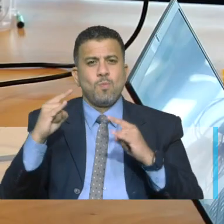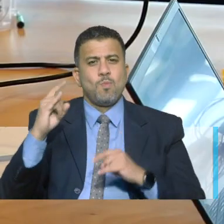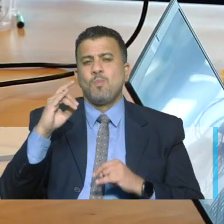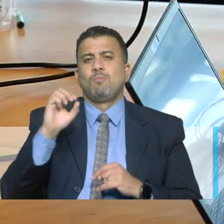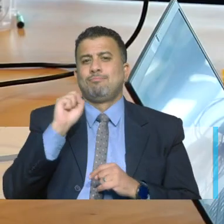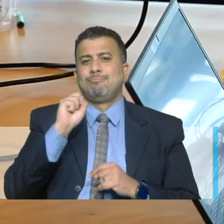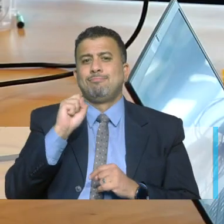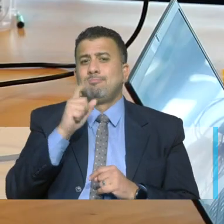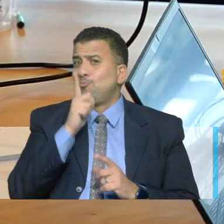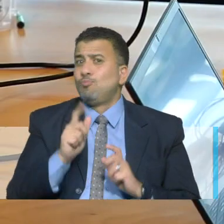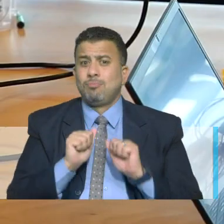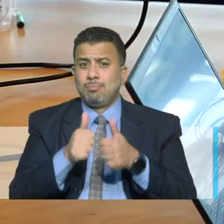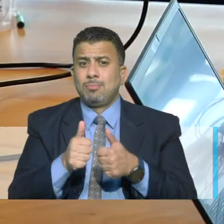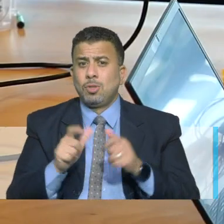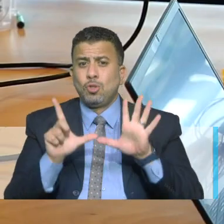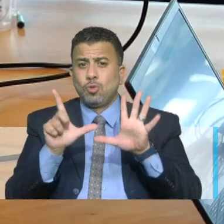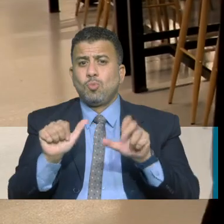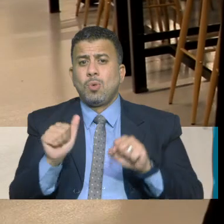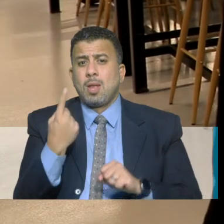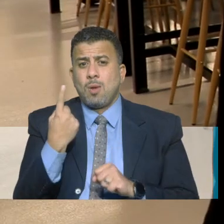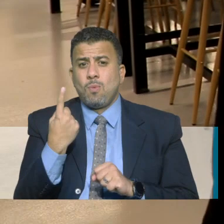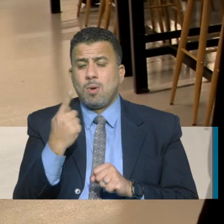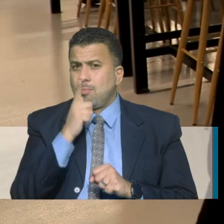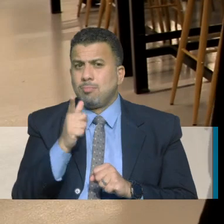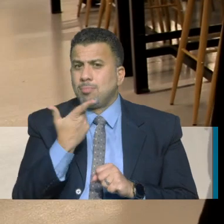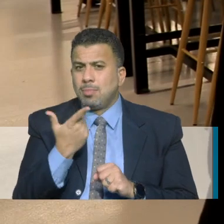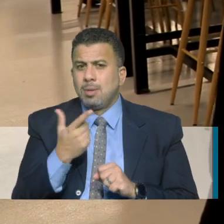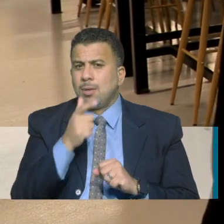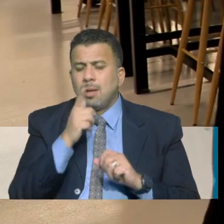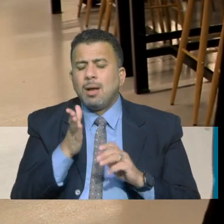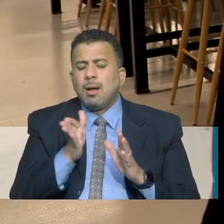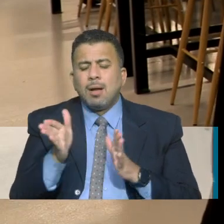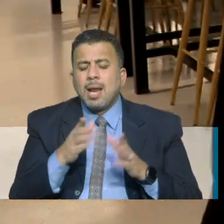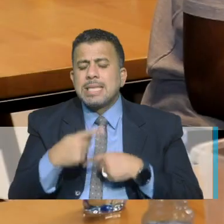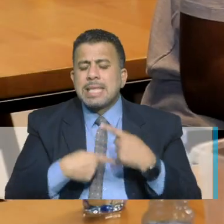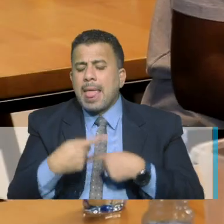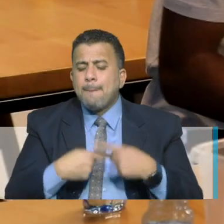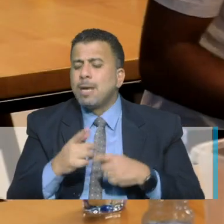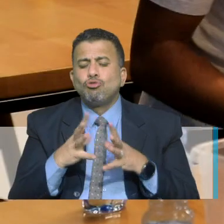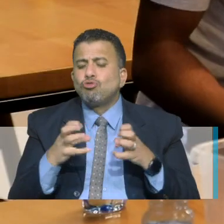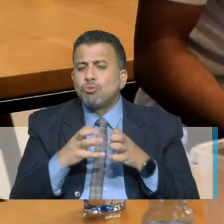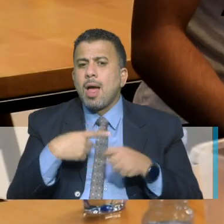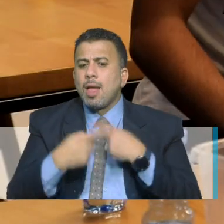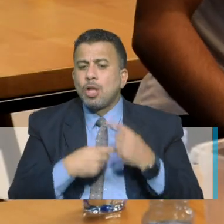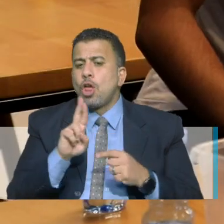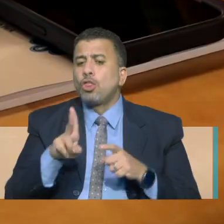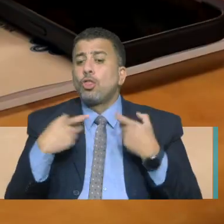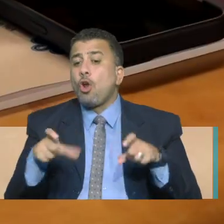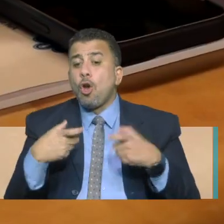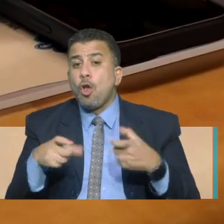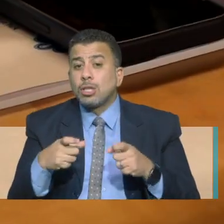حيث تعرف المشاركون في الأسبوع الأول على محيطات الاستدامة والاستفادة من استخدام